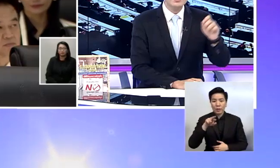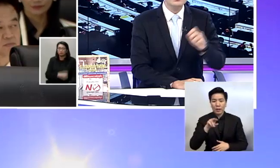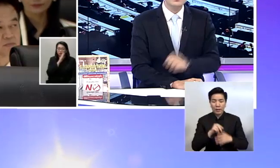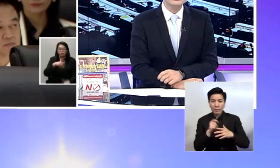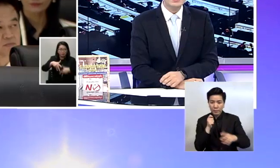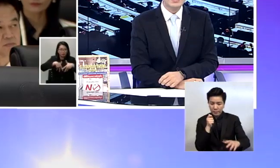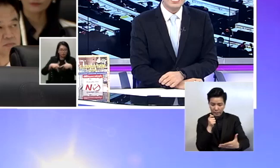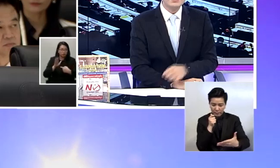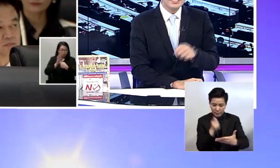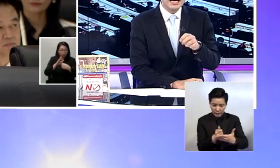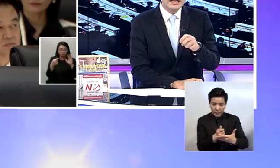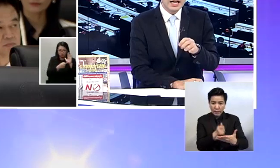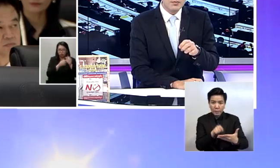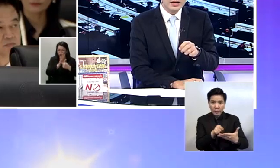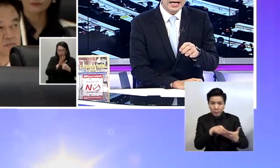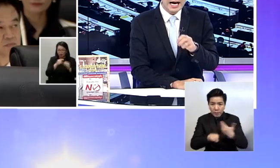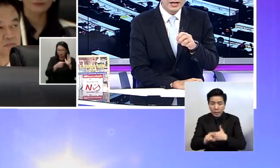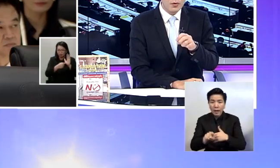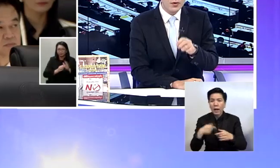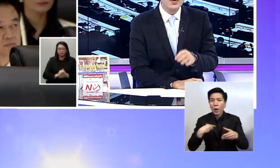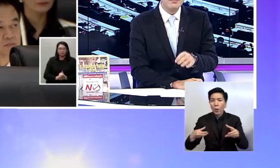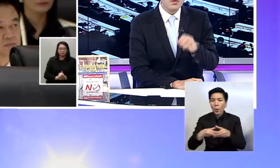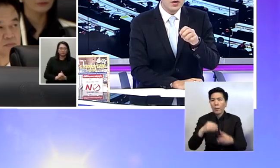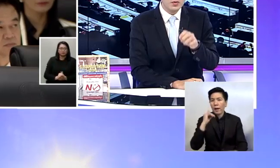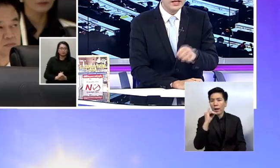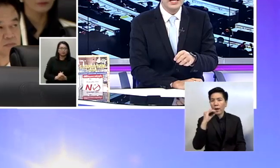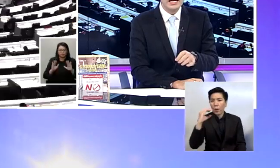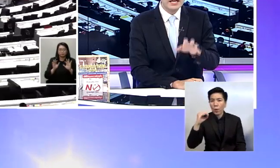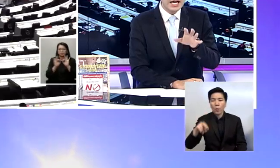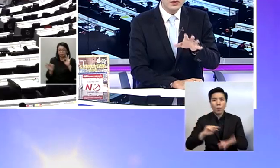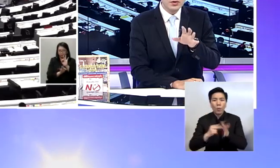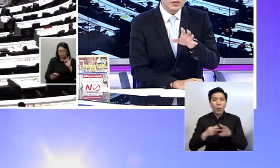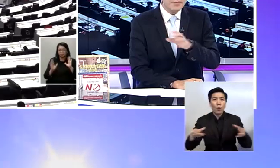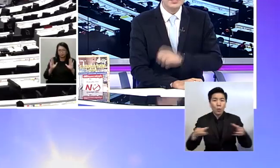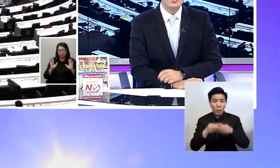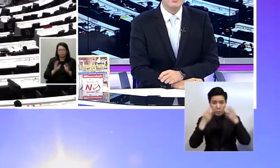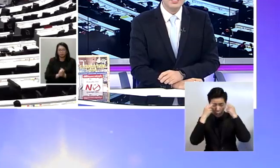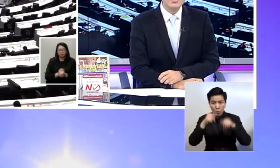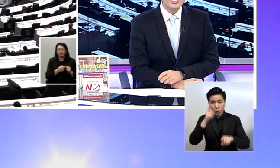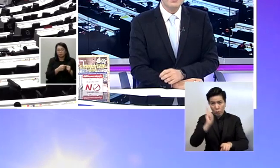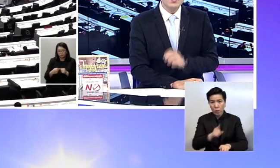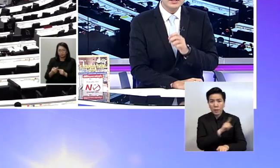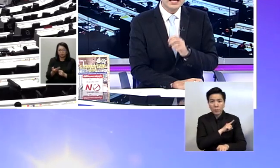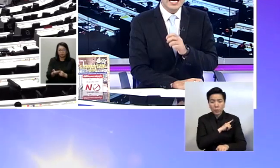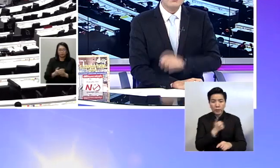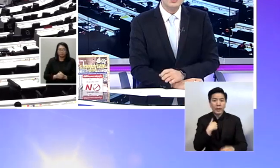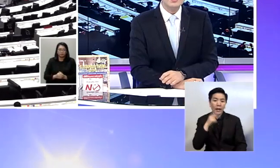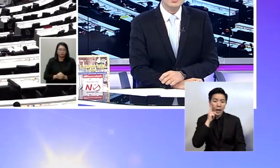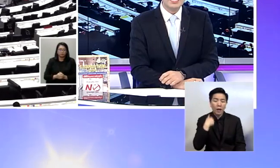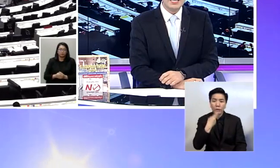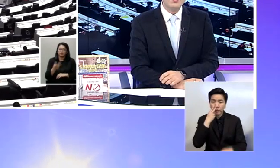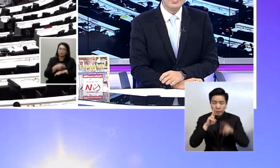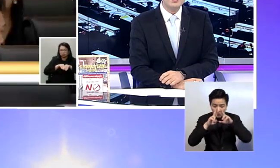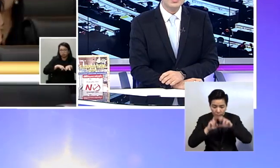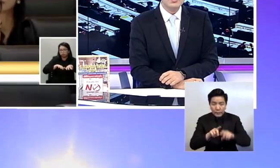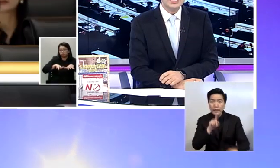เข้าไปถึงกลุ่มแชทไลน์ที่มีการตั้งขบวนการ IO ด้วยบอกว่ากลุ่มนี้เนี่ยนายกต้องรับผิดชอบวันนี้ผู้สื่อข่าวก็เลยไปสอบ